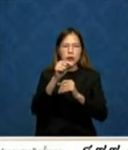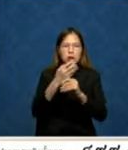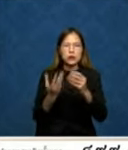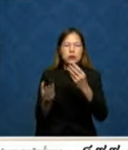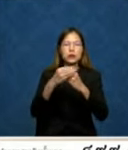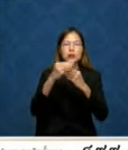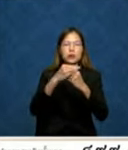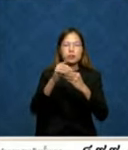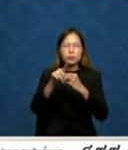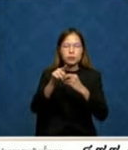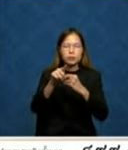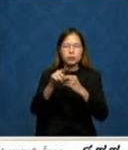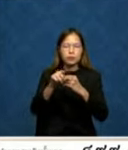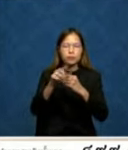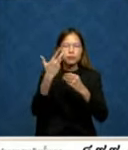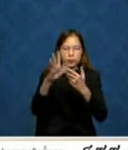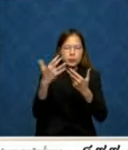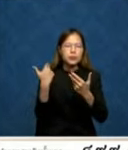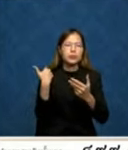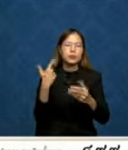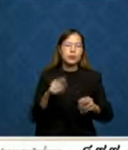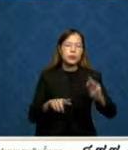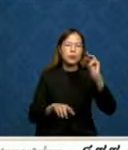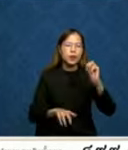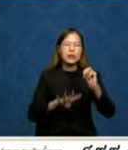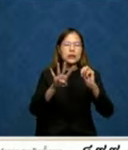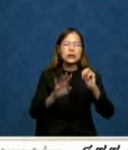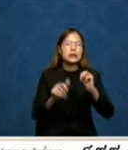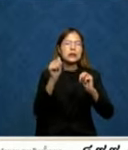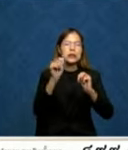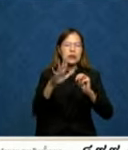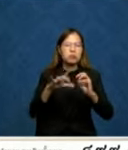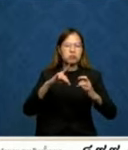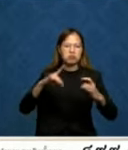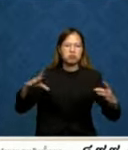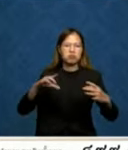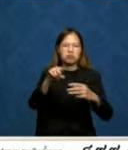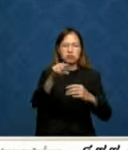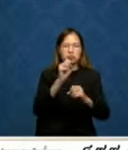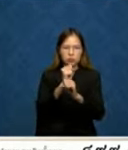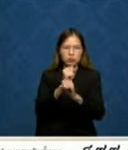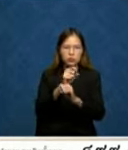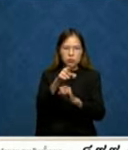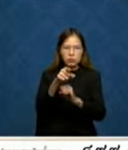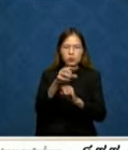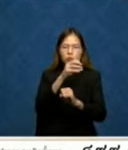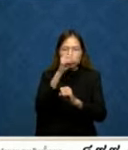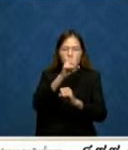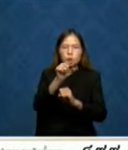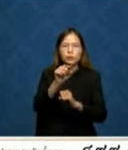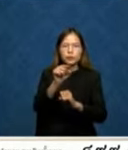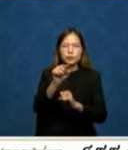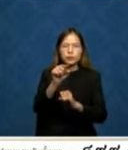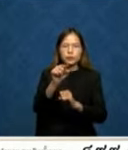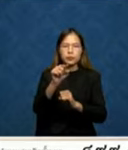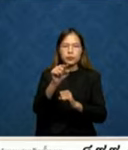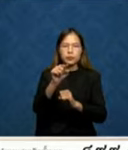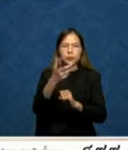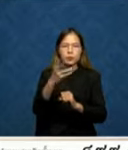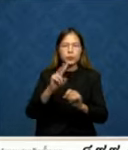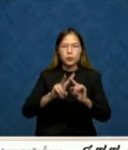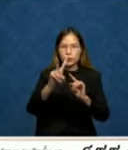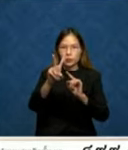ให้กับประชาชนในไตรมาส4อยู่ดีนะครับเพราะฉะนั้นเนี่ยมันก็ย้อนแย้งกันเองกับสิ่งที่ท่านได้มีการสงวนความเห็นเอาไว้นะครับประเด็น